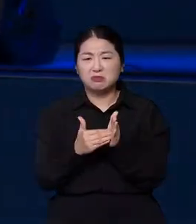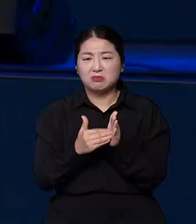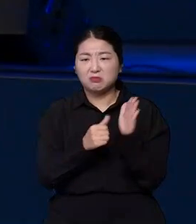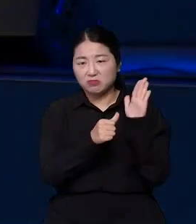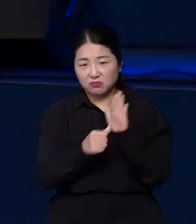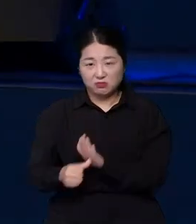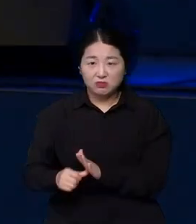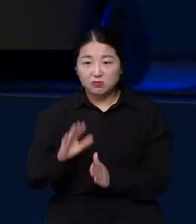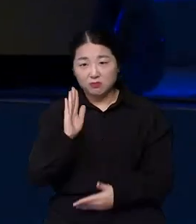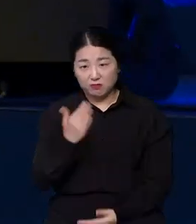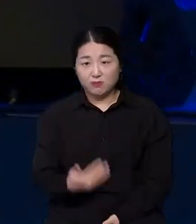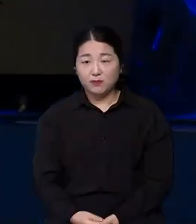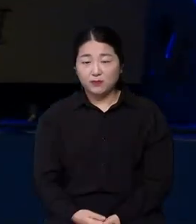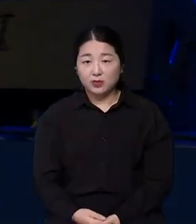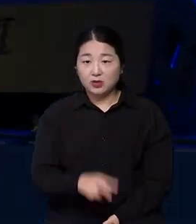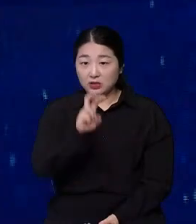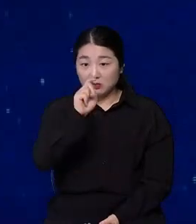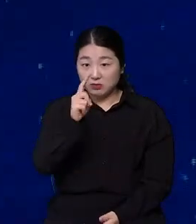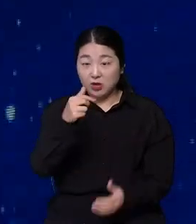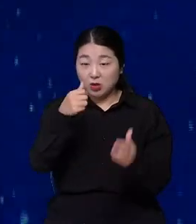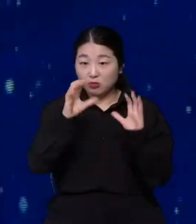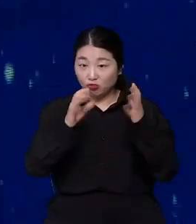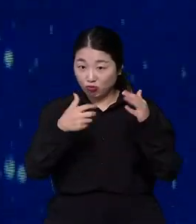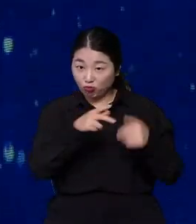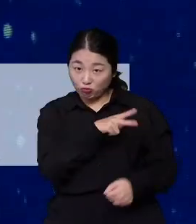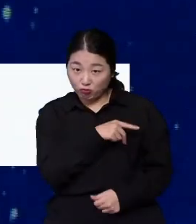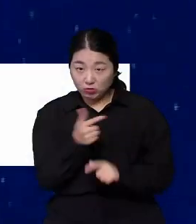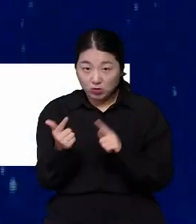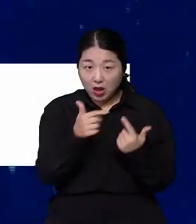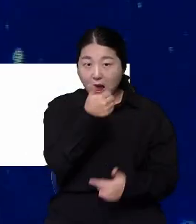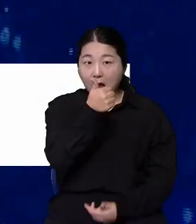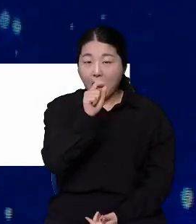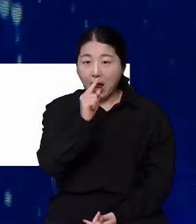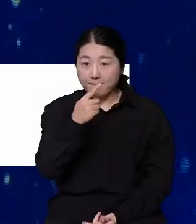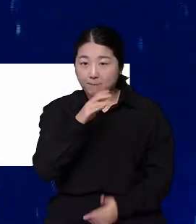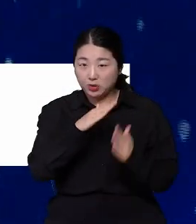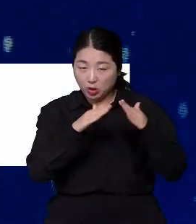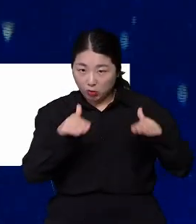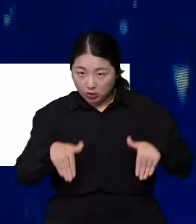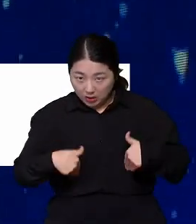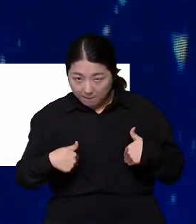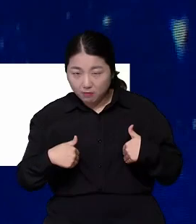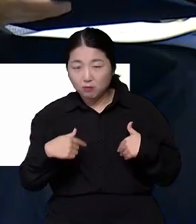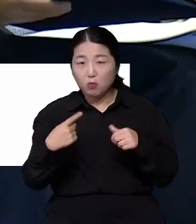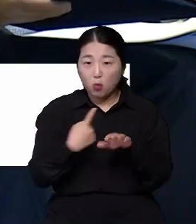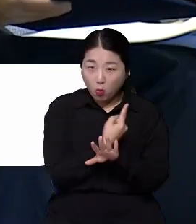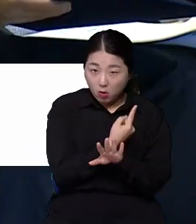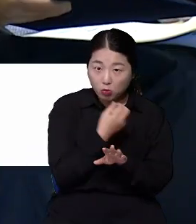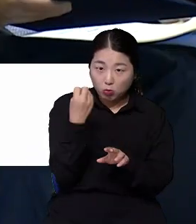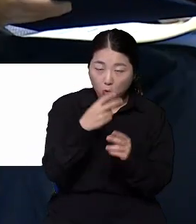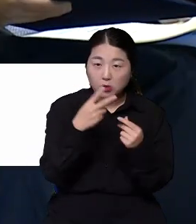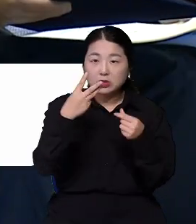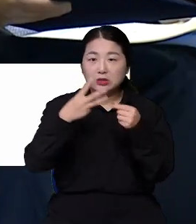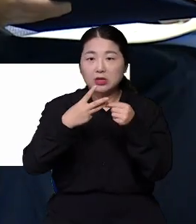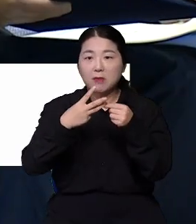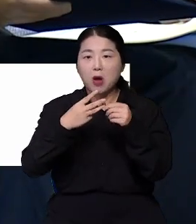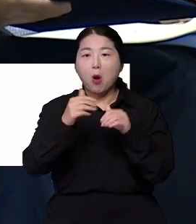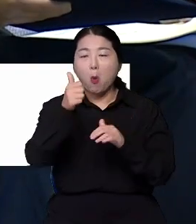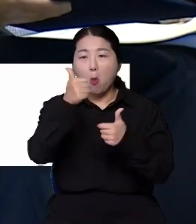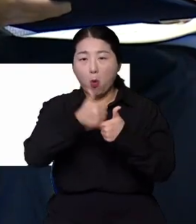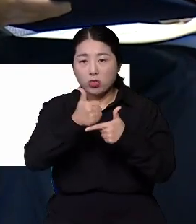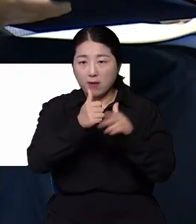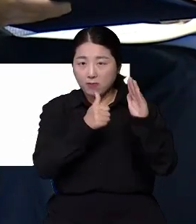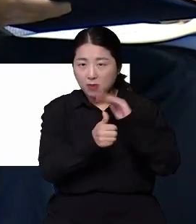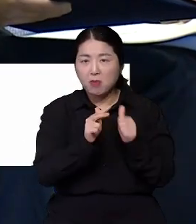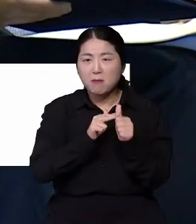실패했습니다. 21대 국회에서만 전북의 한병도 의원, 전남의 서삼석 의원에 이어 세 번 연속 호남